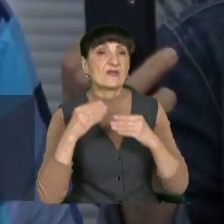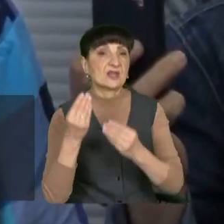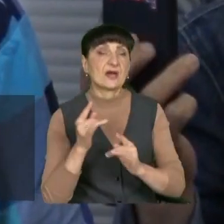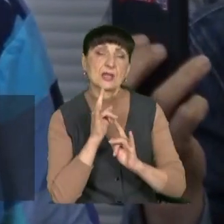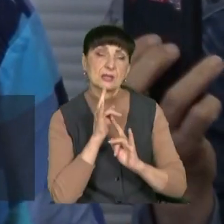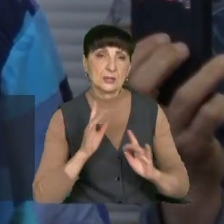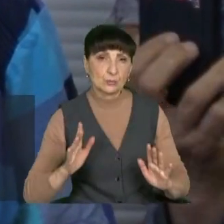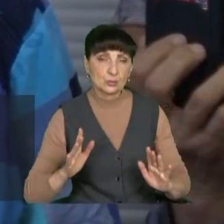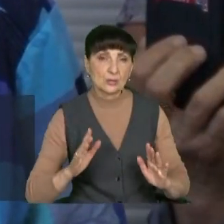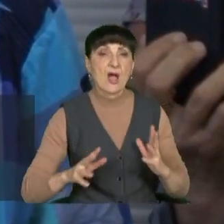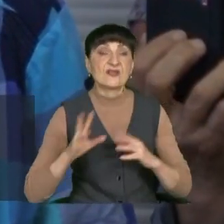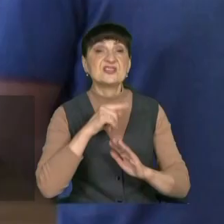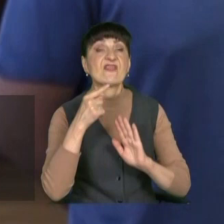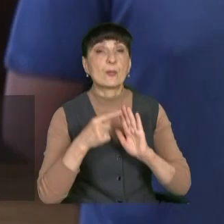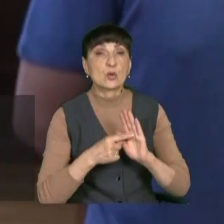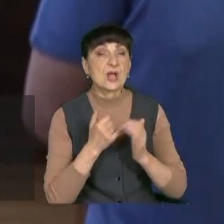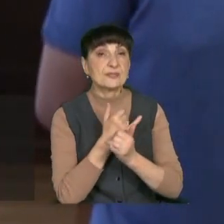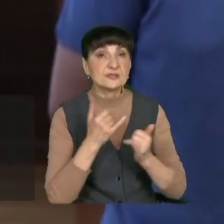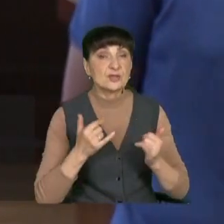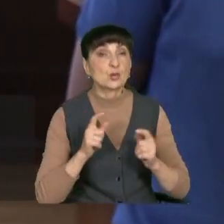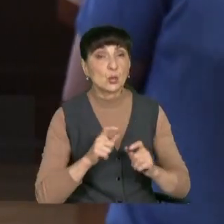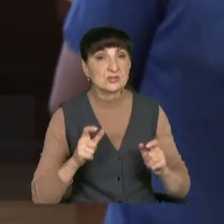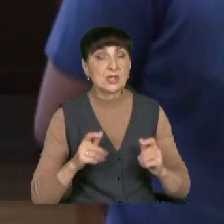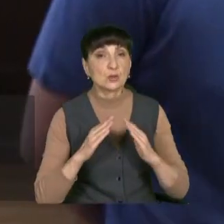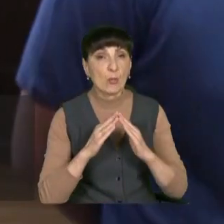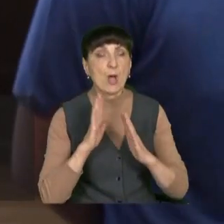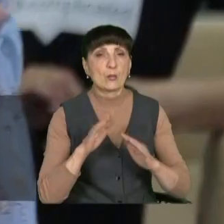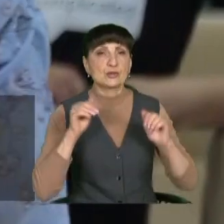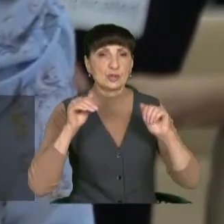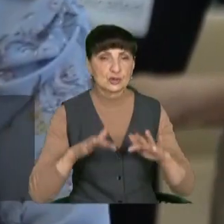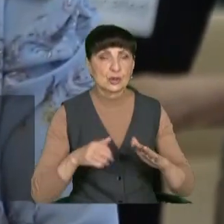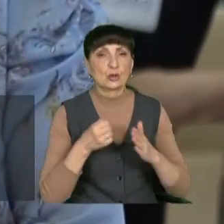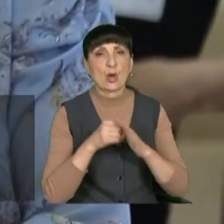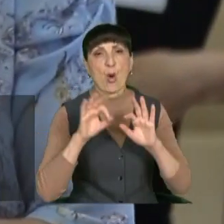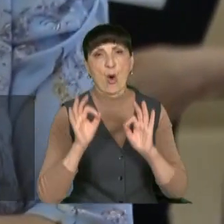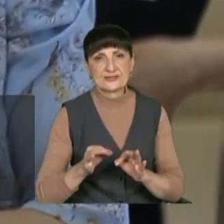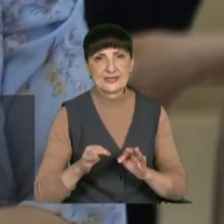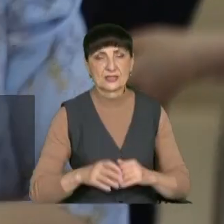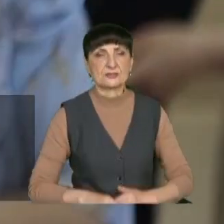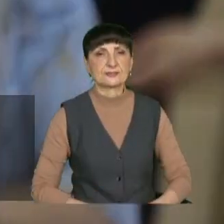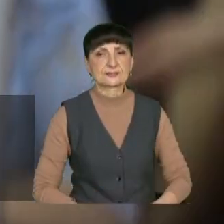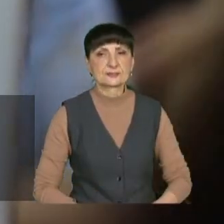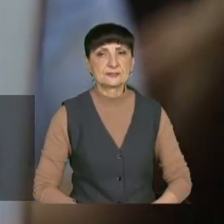не будут. А все вопросы по обеспечению жителей жильем будут решены до осени. Дина